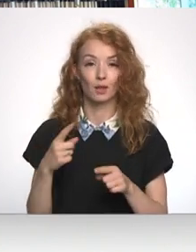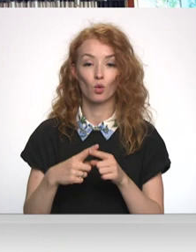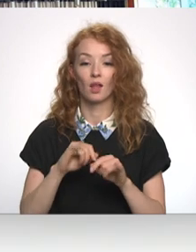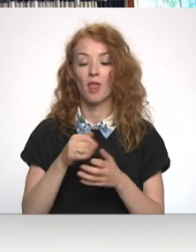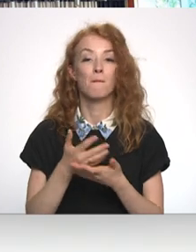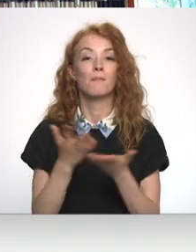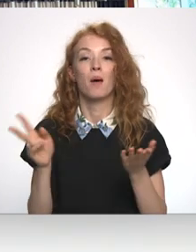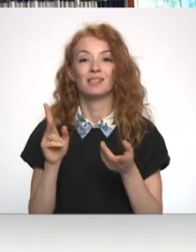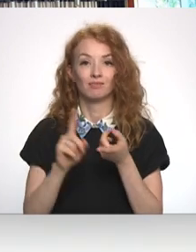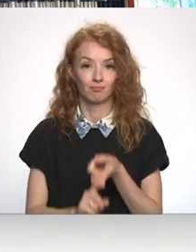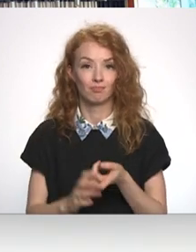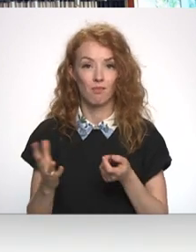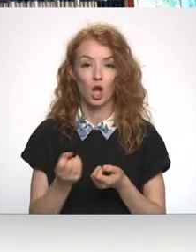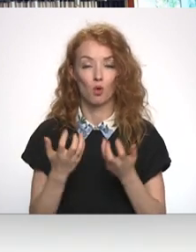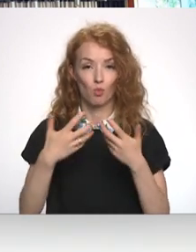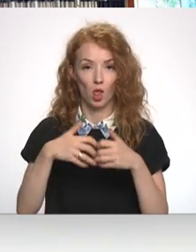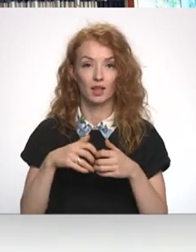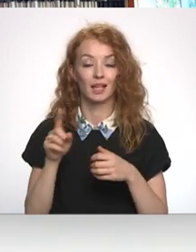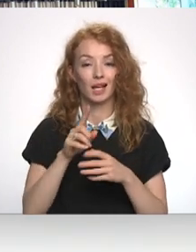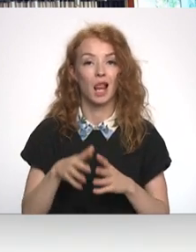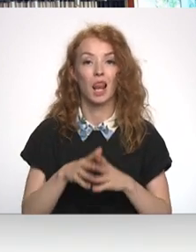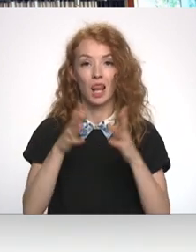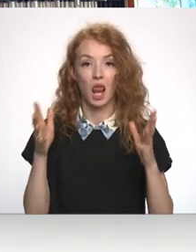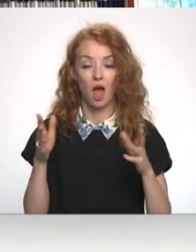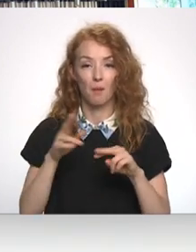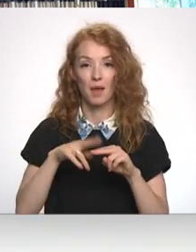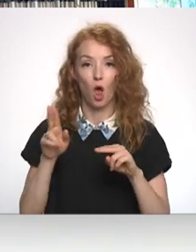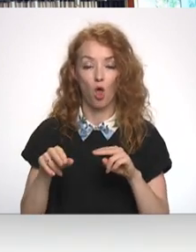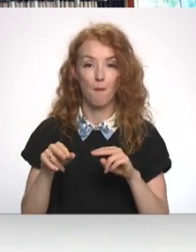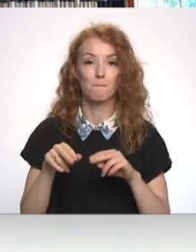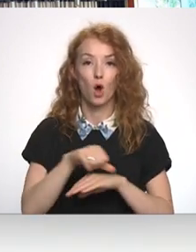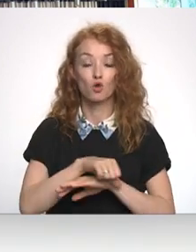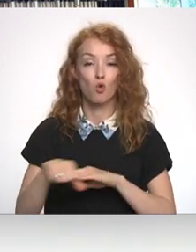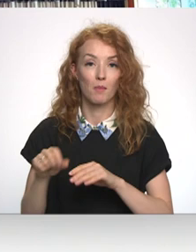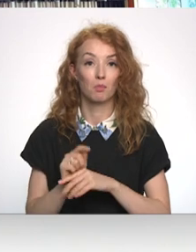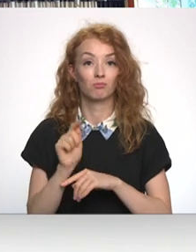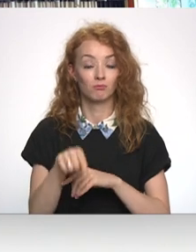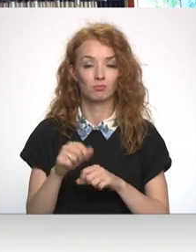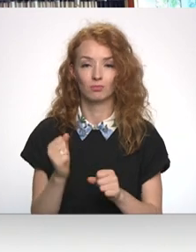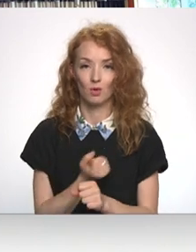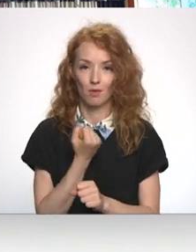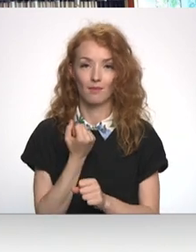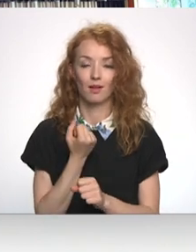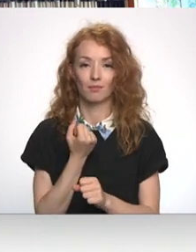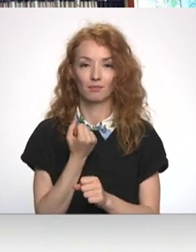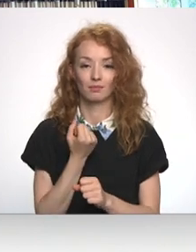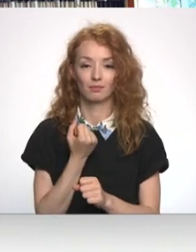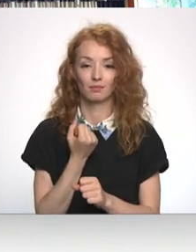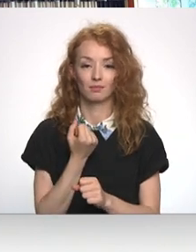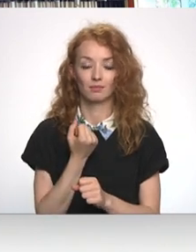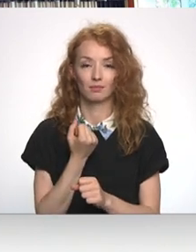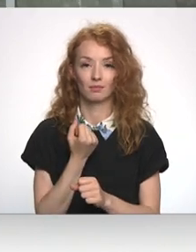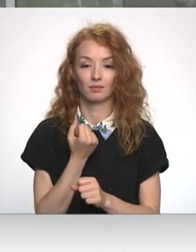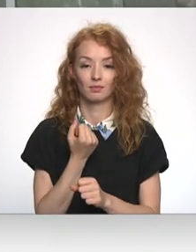kas saistīts ar politiku, ir lielāka pieļaujamās kritikas robeža, tomēr no kaut